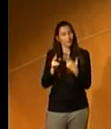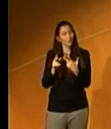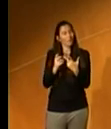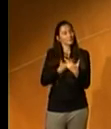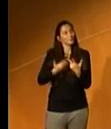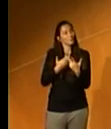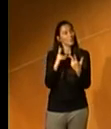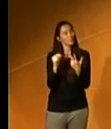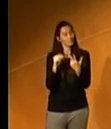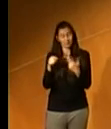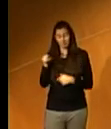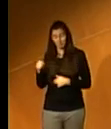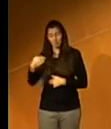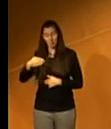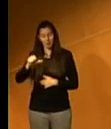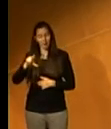que parfois,